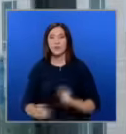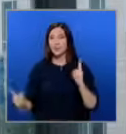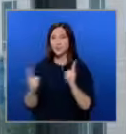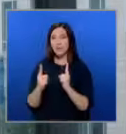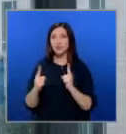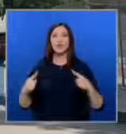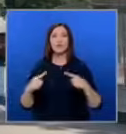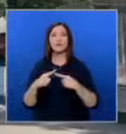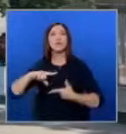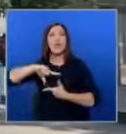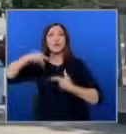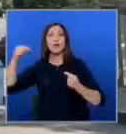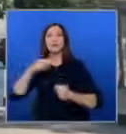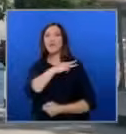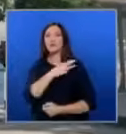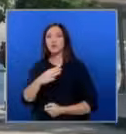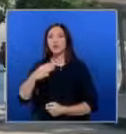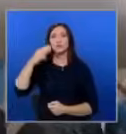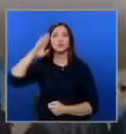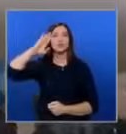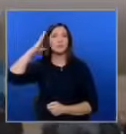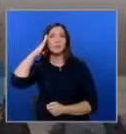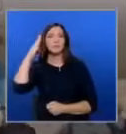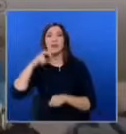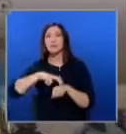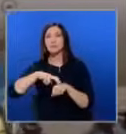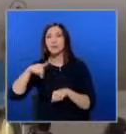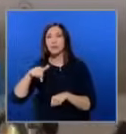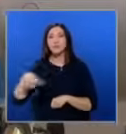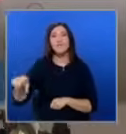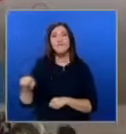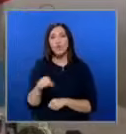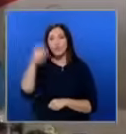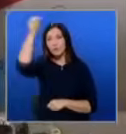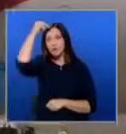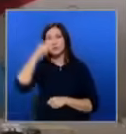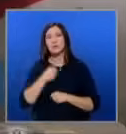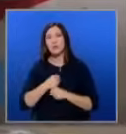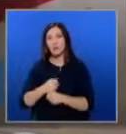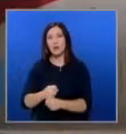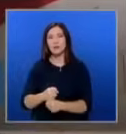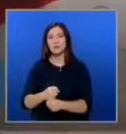Среща на върха на НАТО във Вашингтон, служебният премиер Димитър Главчев води българската делегация.